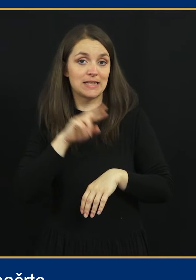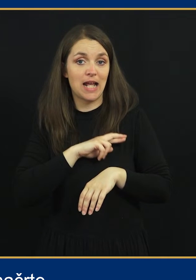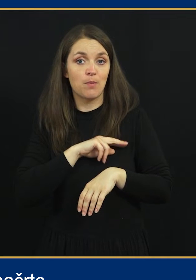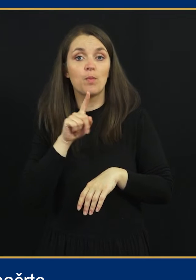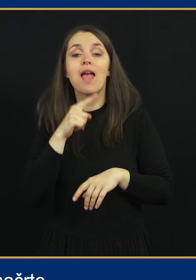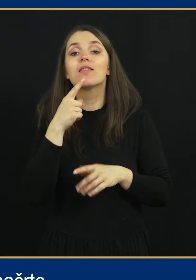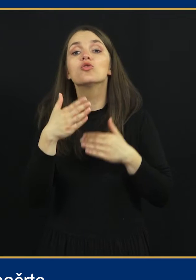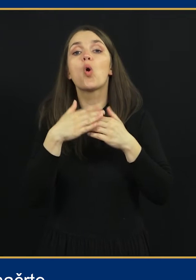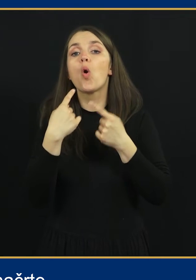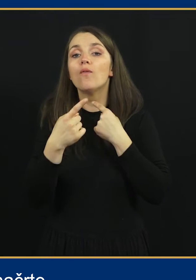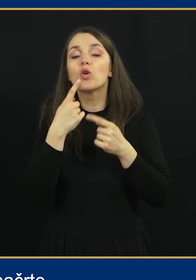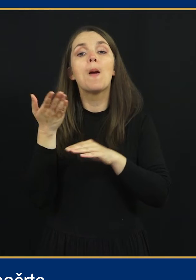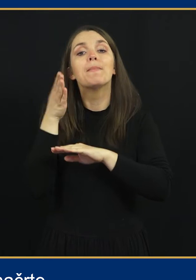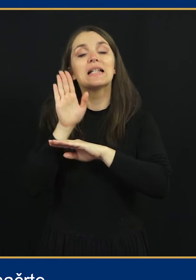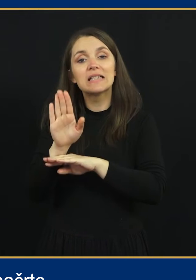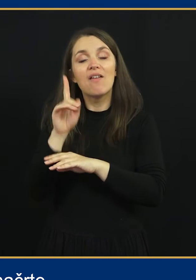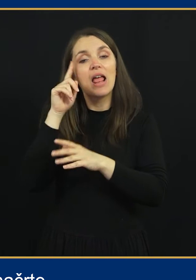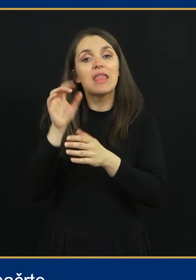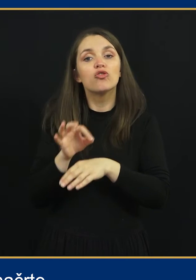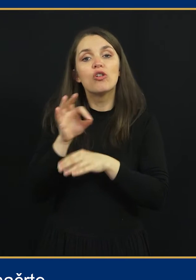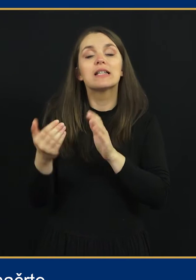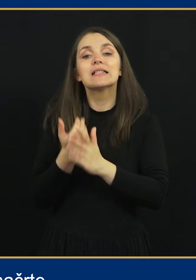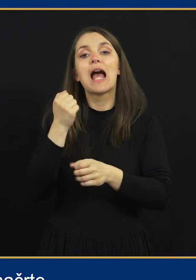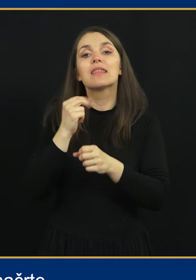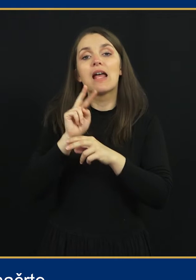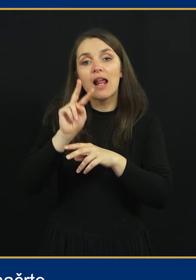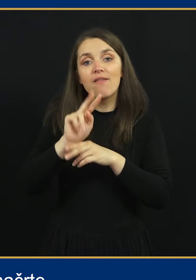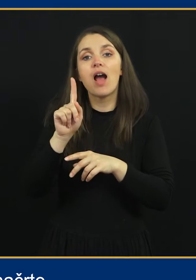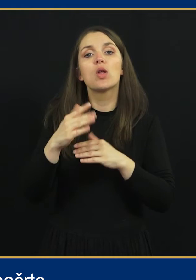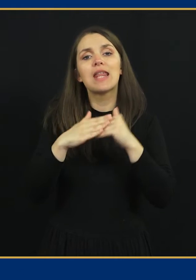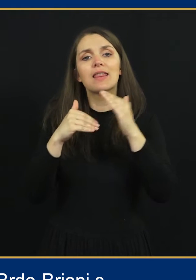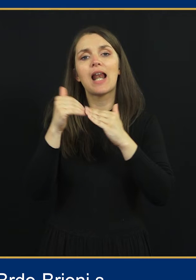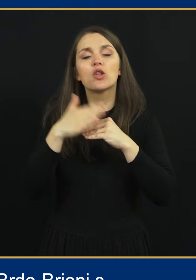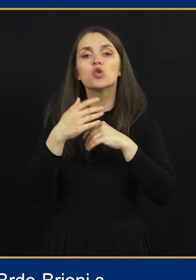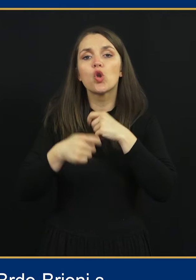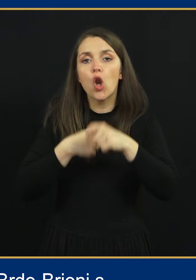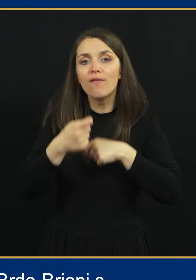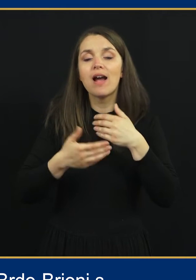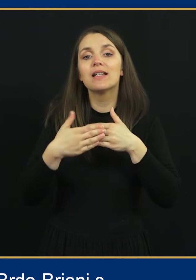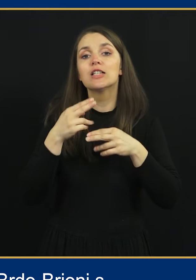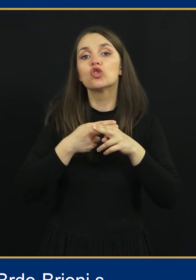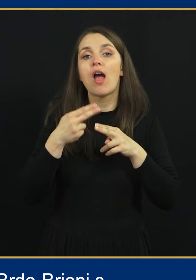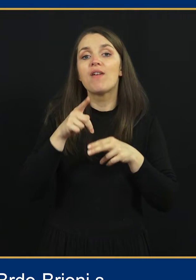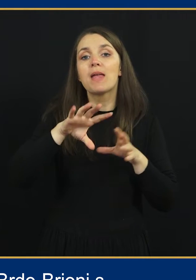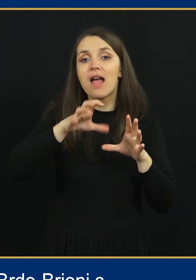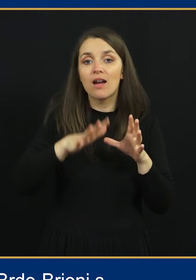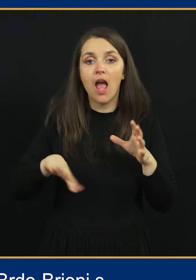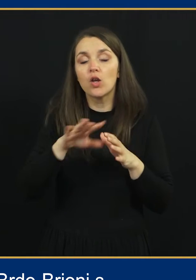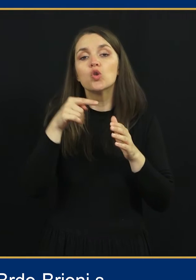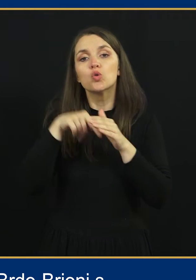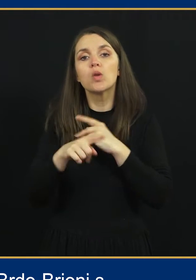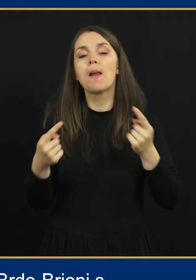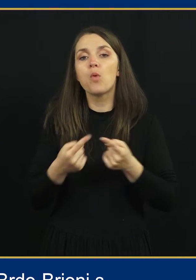in sogovorniku predstavila načrte za nadaljevanje in nadgradnjo sodelovanja z državami regije v okviru